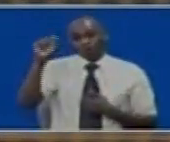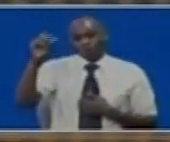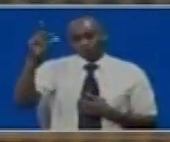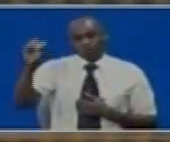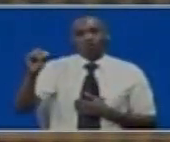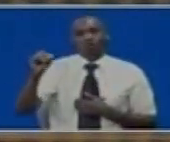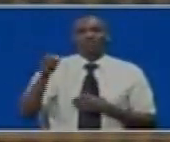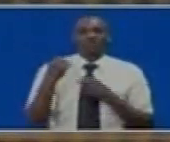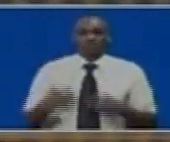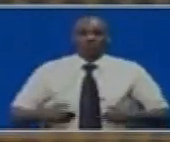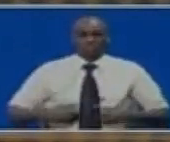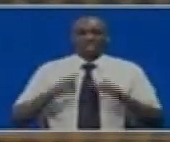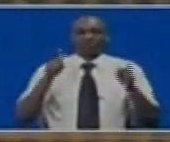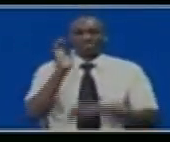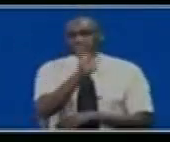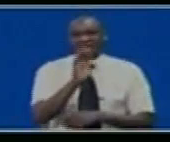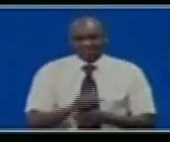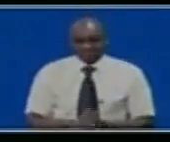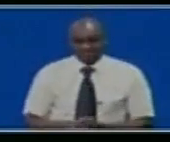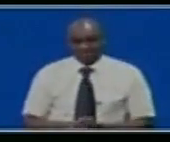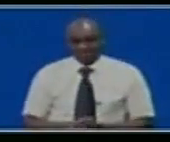kwa lugha ya mtaa.